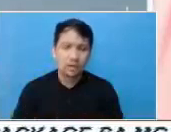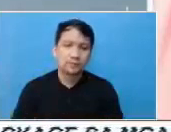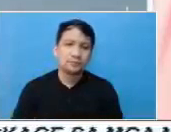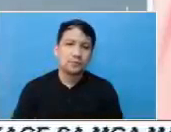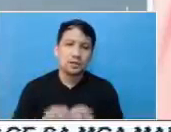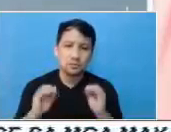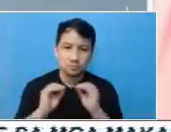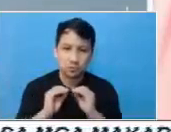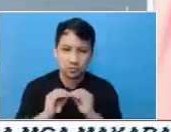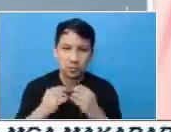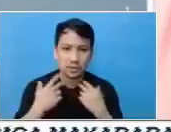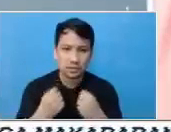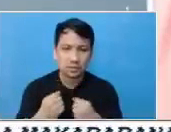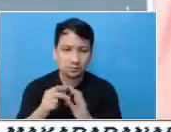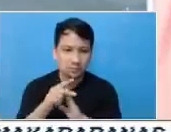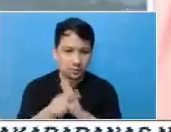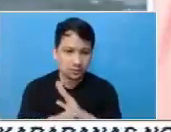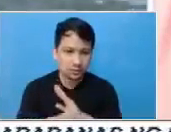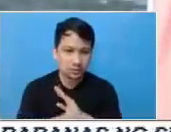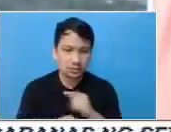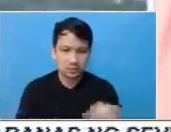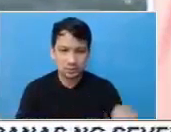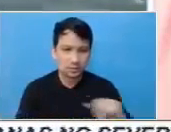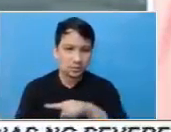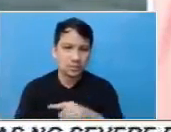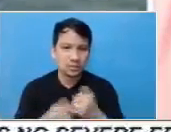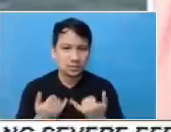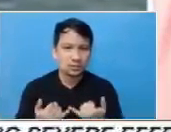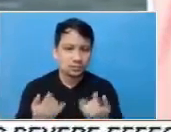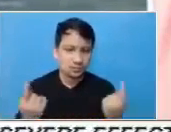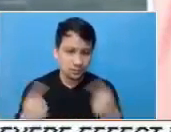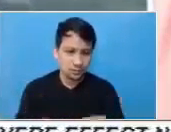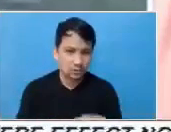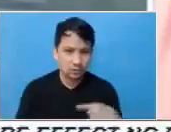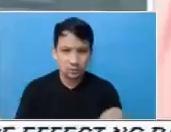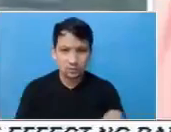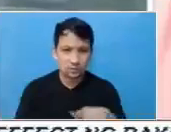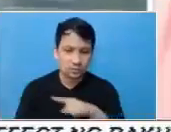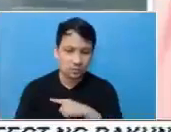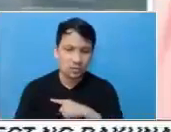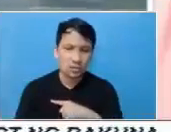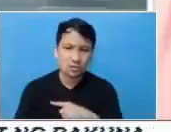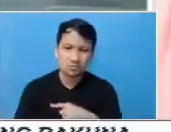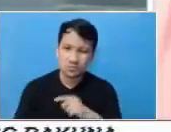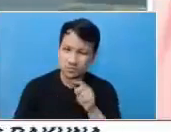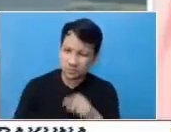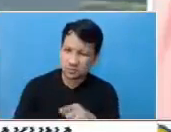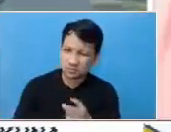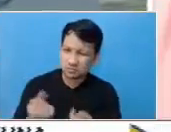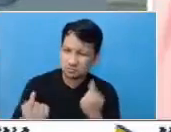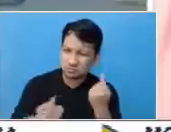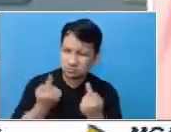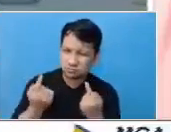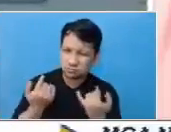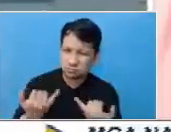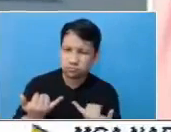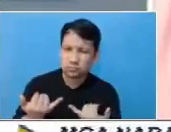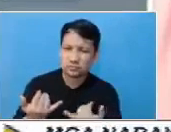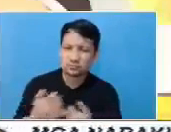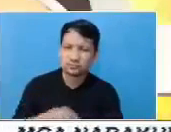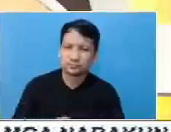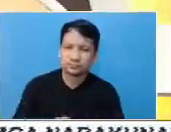yung sulfur dioxide gas doon sa loob, di, pwede naman silang sa loob lang at hindi mag-evacuate. Pahabol na lang po, Yusek. Yung